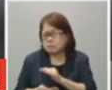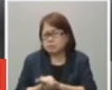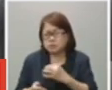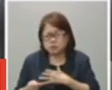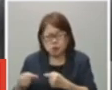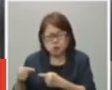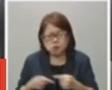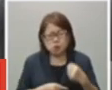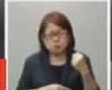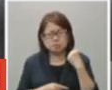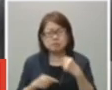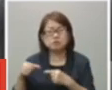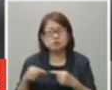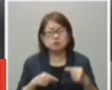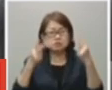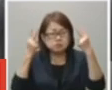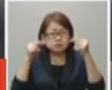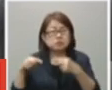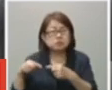าจ